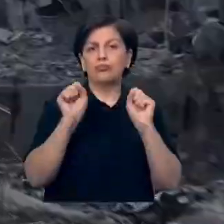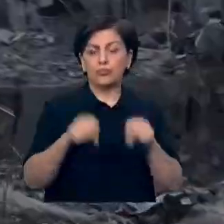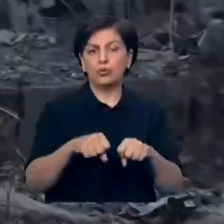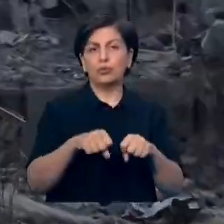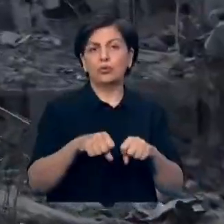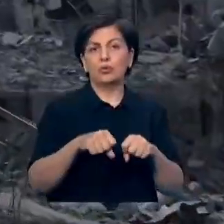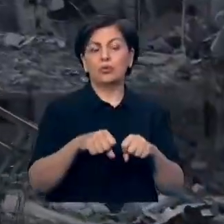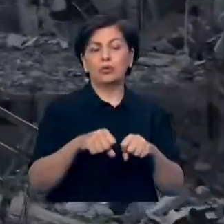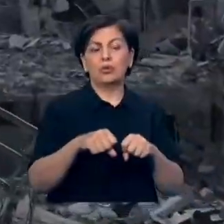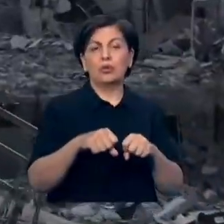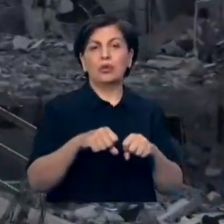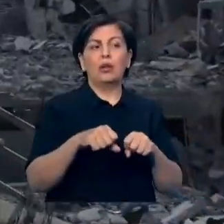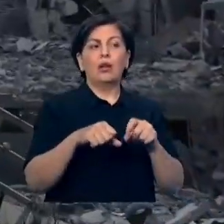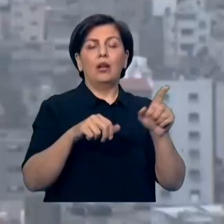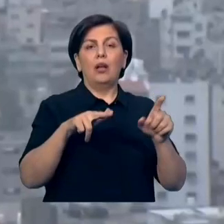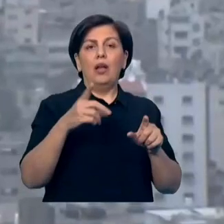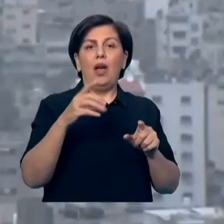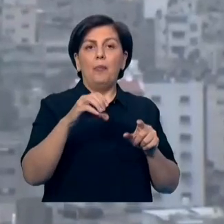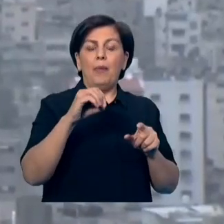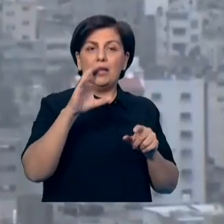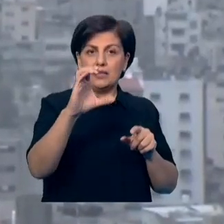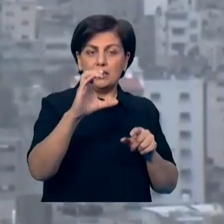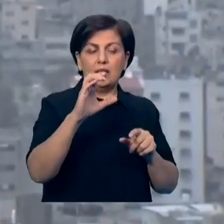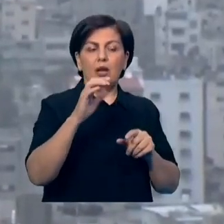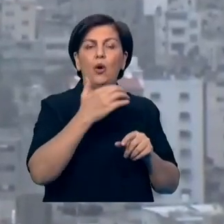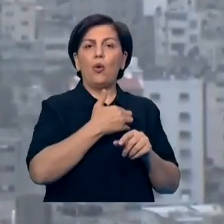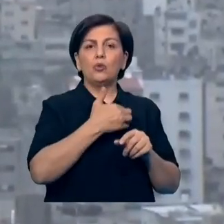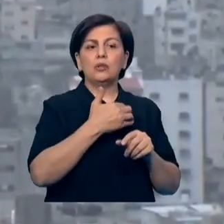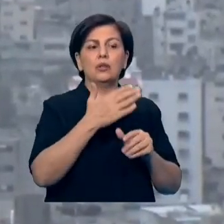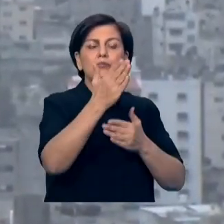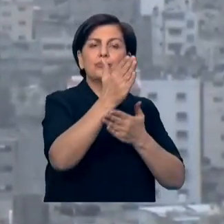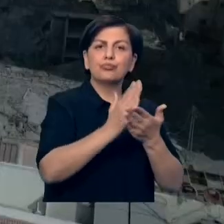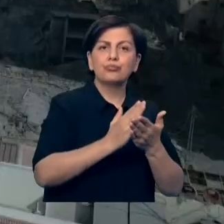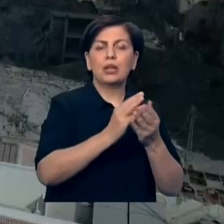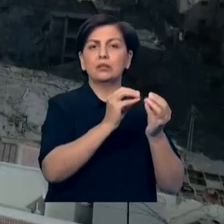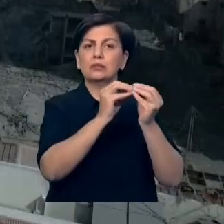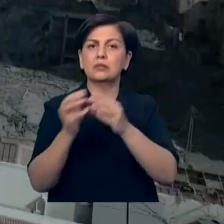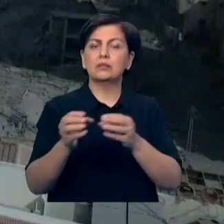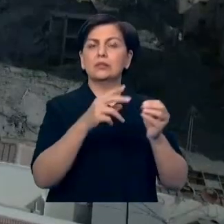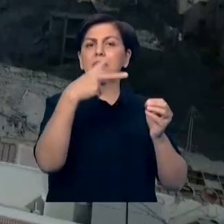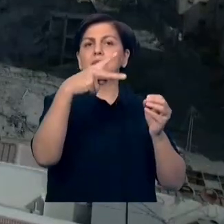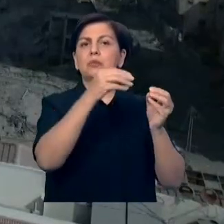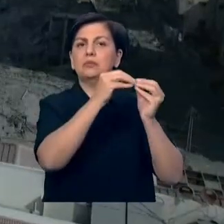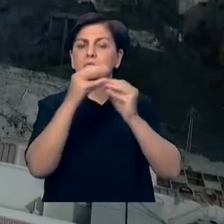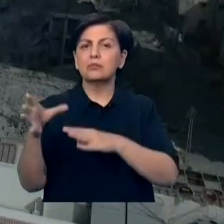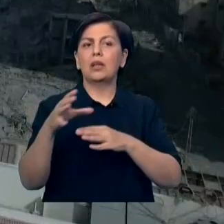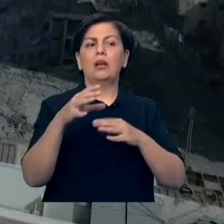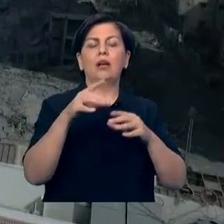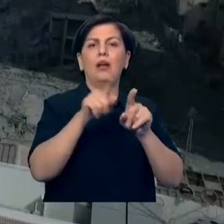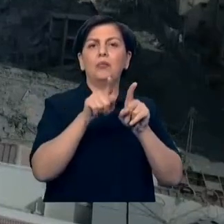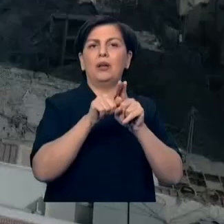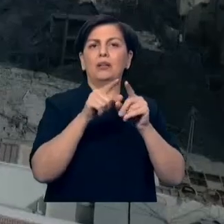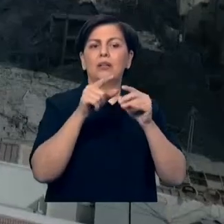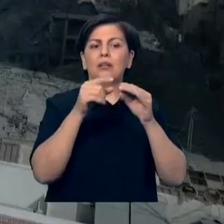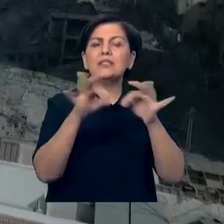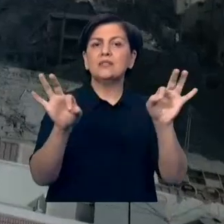Həmas girovları hissə-hissə geri qaytarmağı düşünür. İlkin olaraq 10 və ya 20 mülki vətəndaşı azad edəcək. Əgər İsrail bütün şərtləri